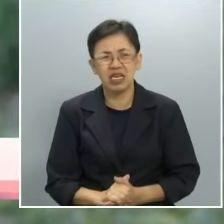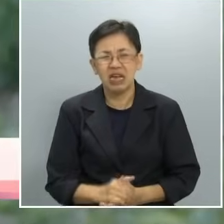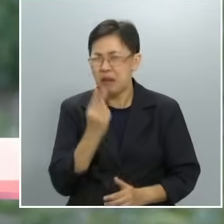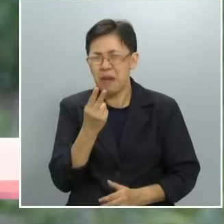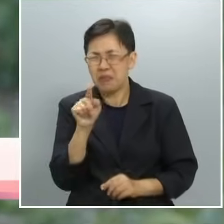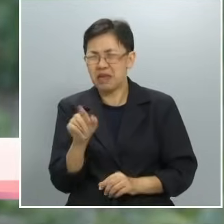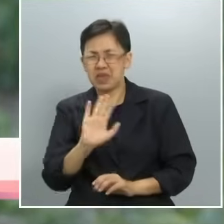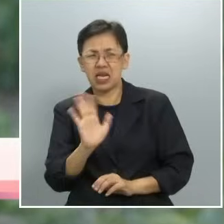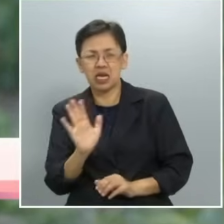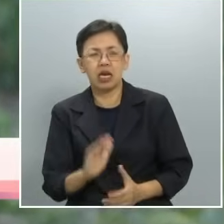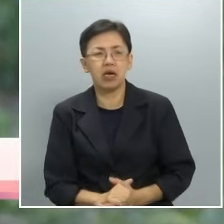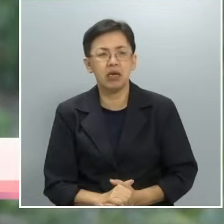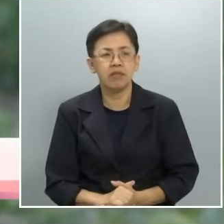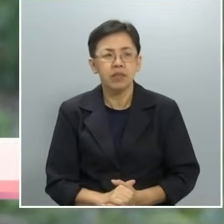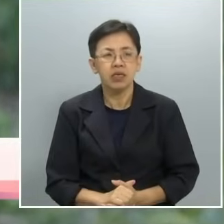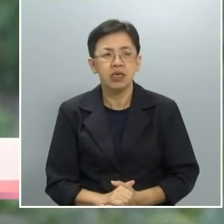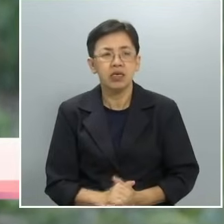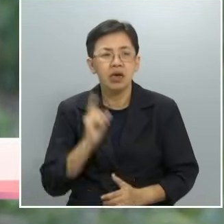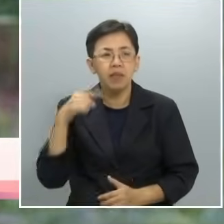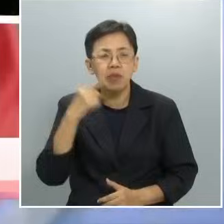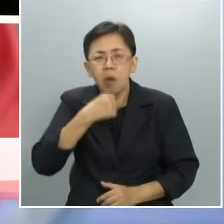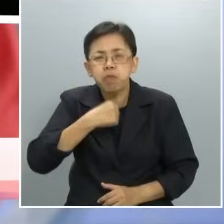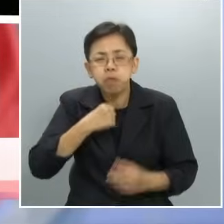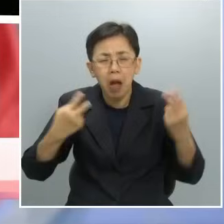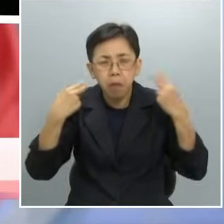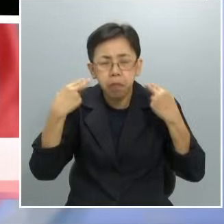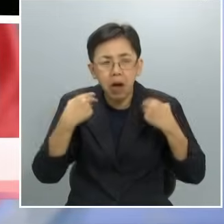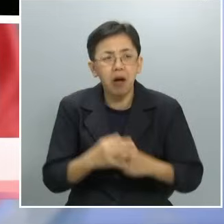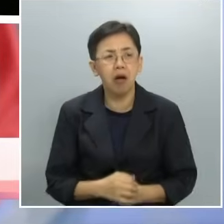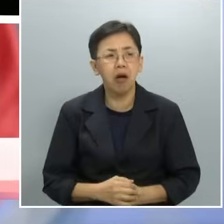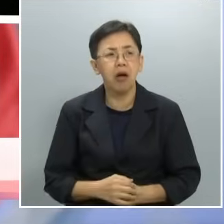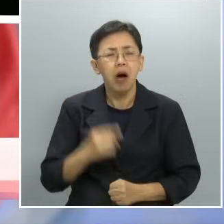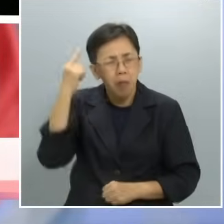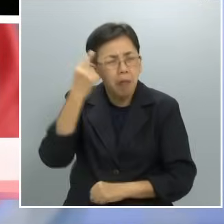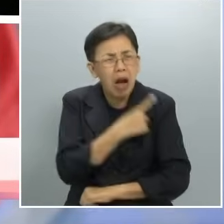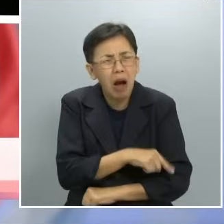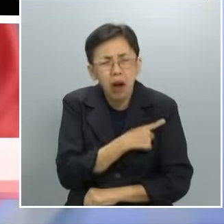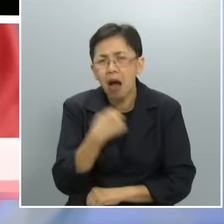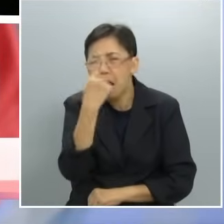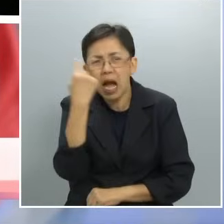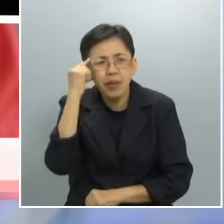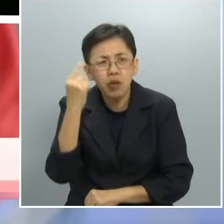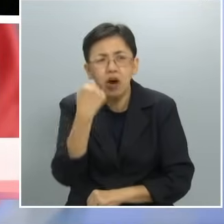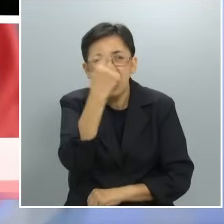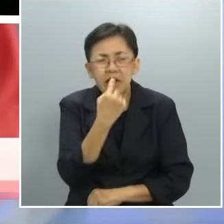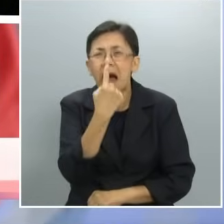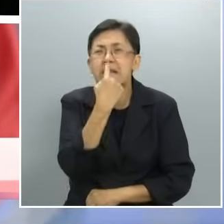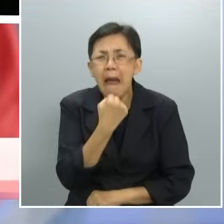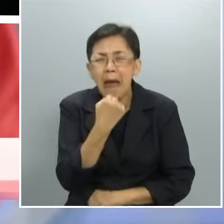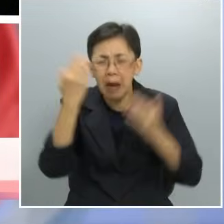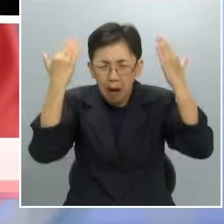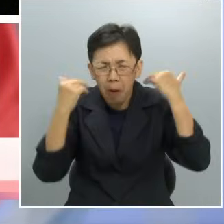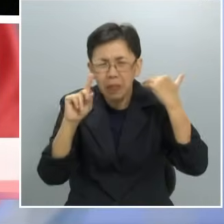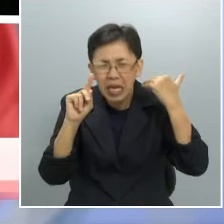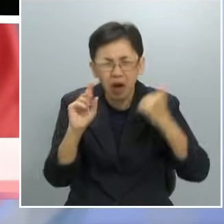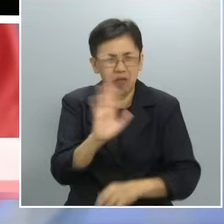ใช่หัวขาวผมซอยผู้หญิงแกแต่เราก็ไม่รู้คือใครไง น้ากากทำไมมันหน้าแดงผมเขียวงั้นล่ะมันใช่เหรอของเด็กเล่นเปล่